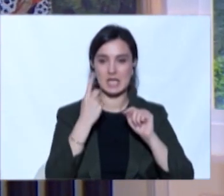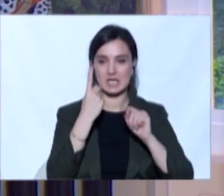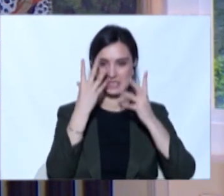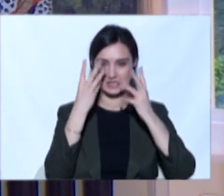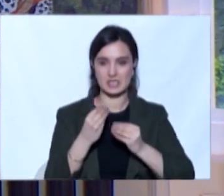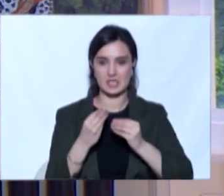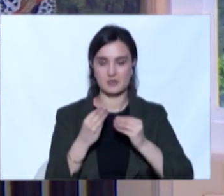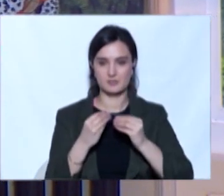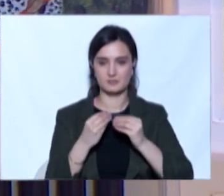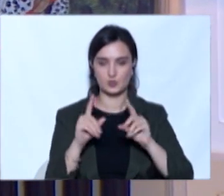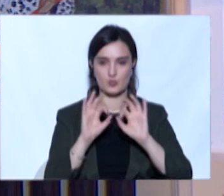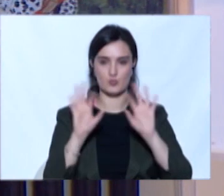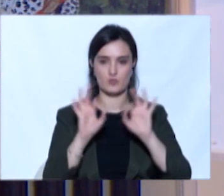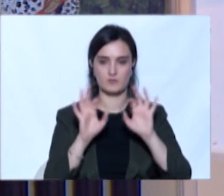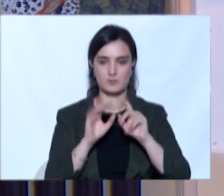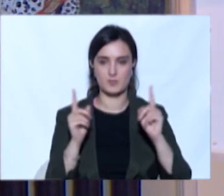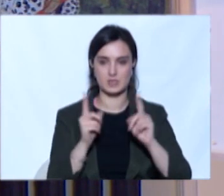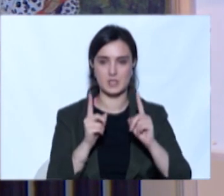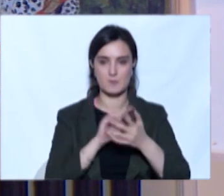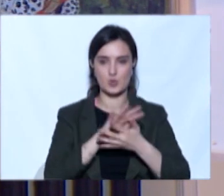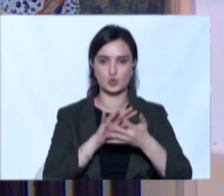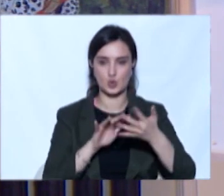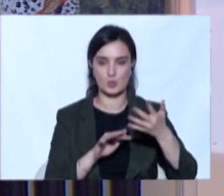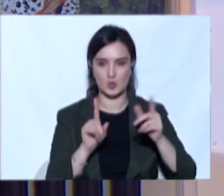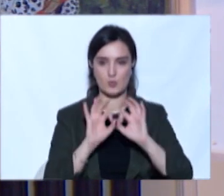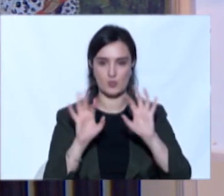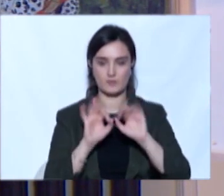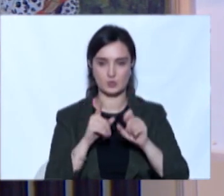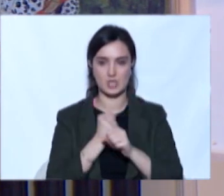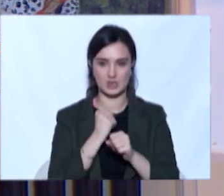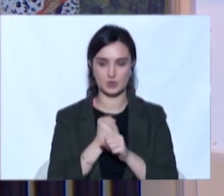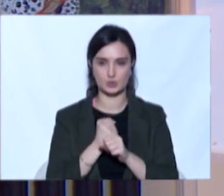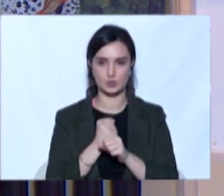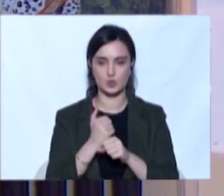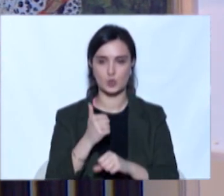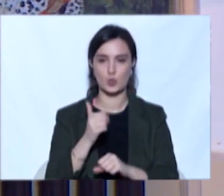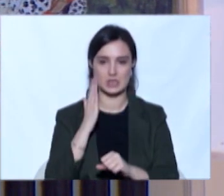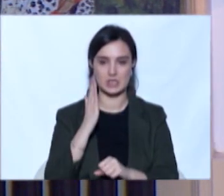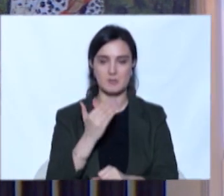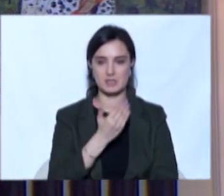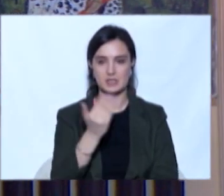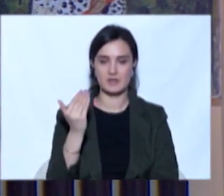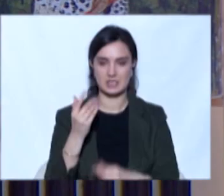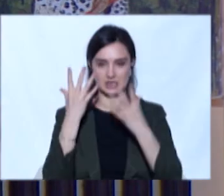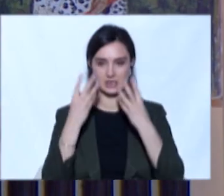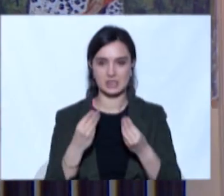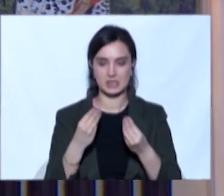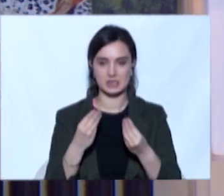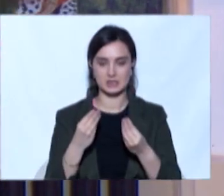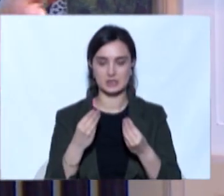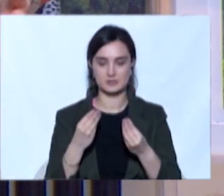დღე რო მოყვეთ, პატარა მოთხრობასავით რო გააკეთოთ, როგორი იქნება თქვენი დღე,